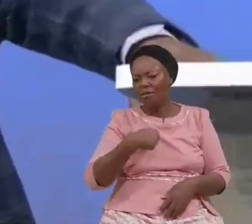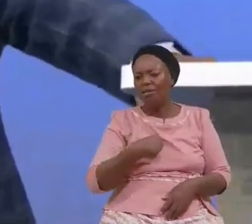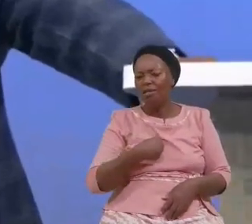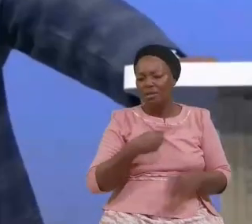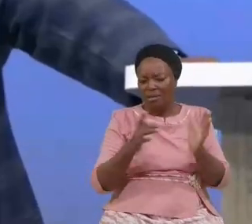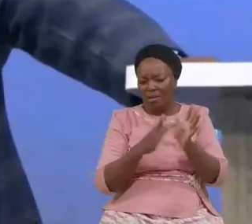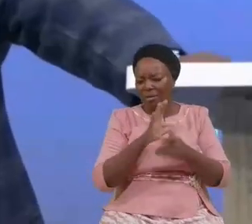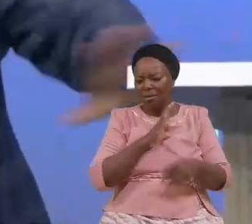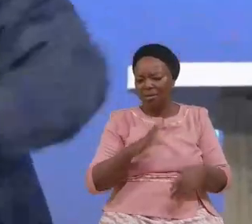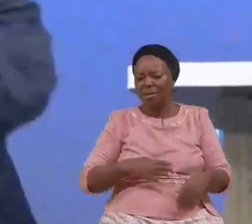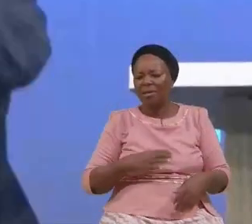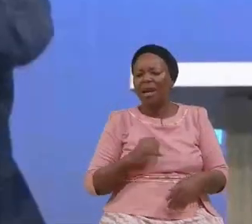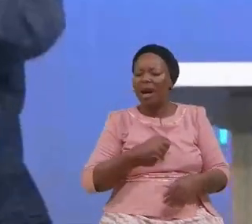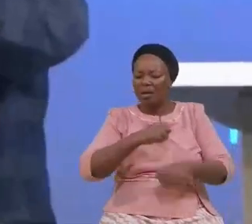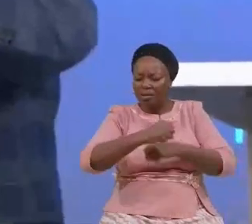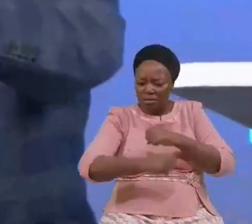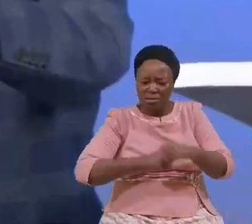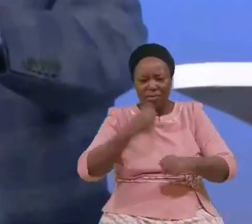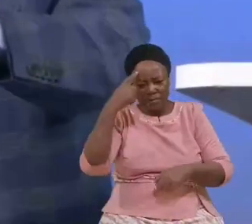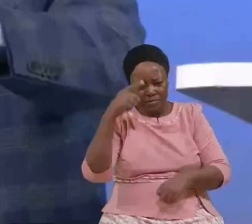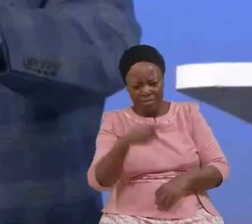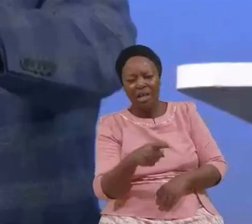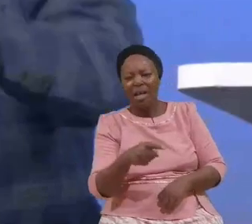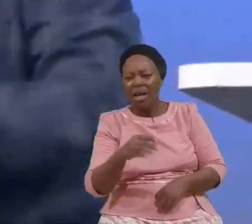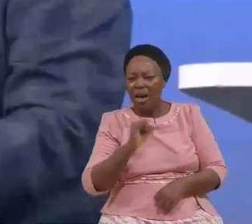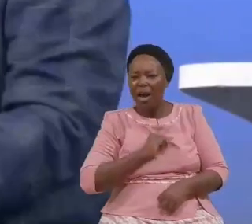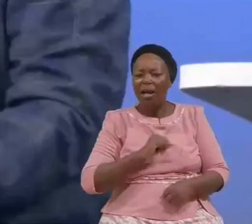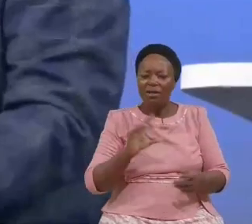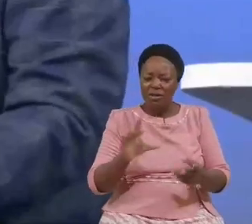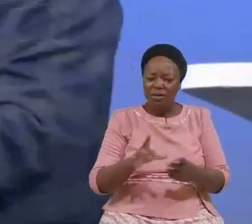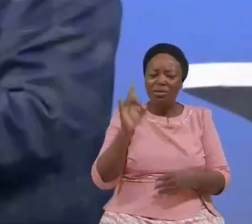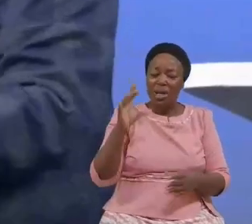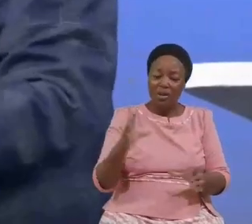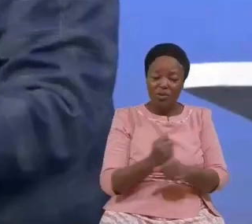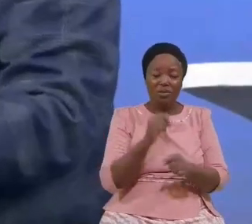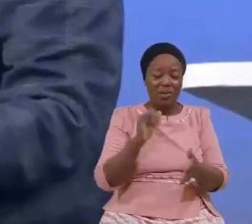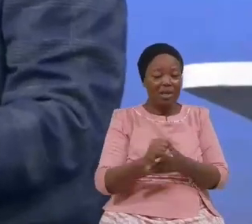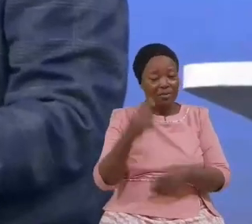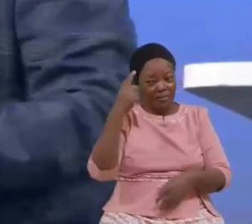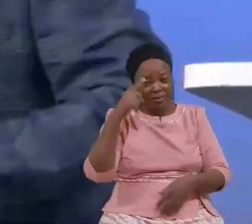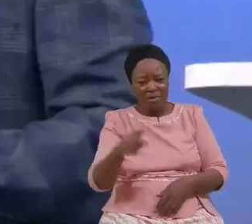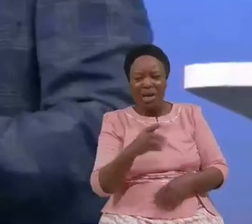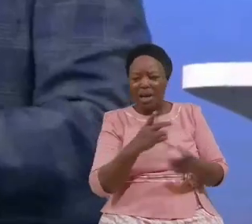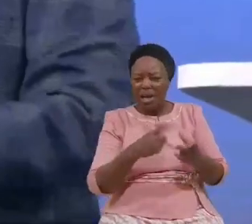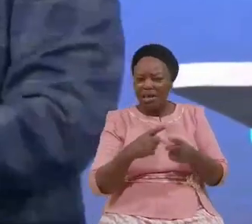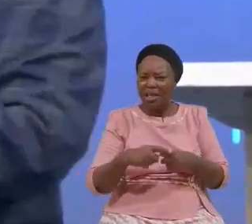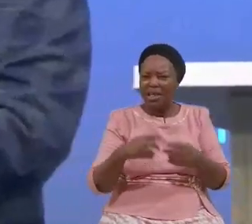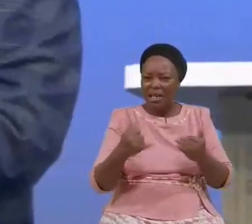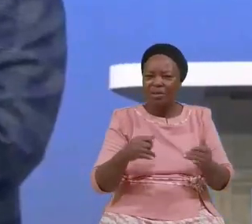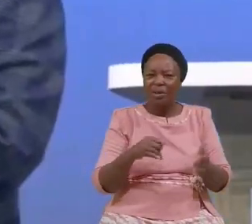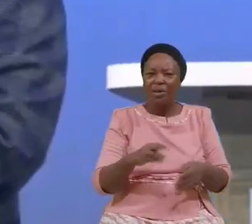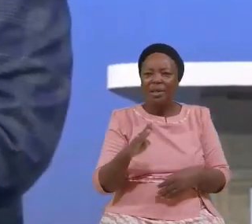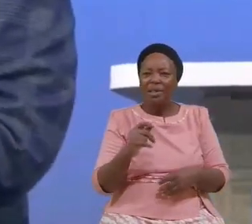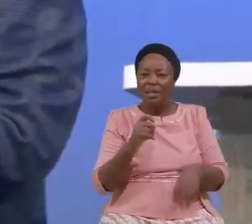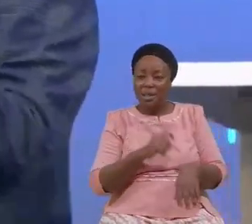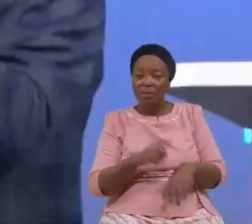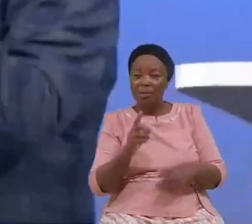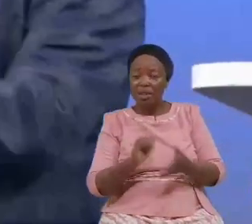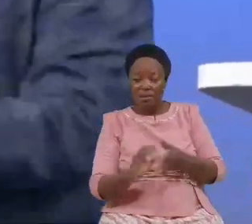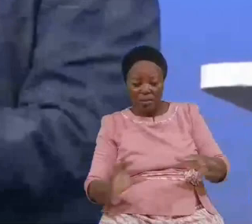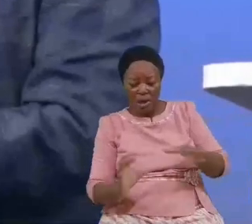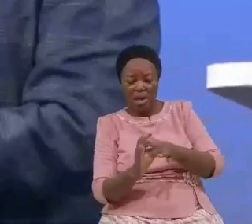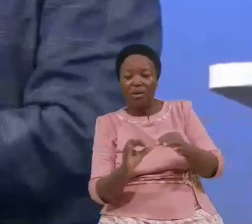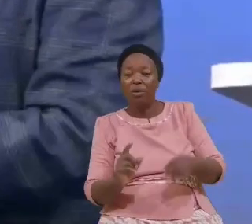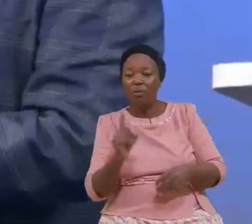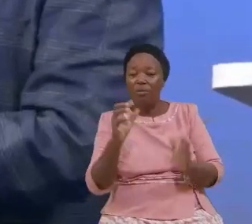pour toi j'ai souffert ça pour toi j'ai pris ça pour toi et maintenant tu te